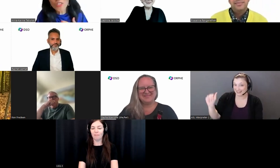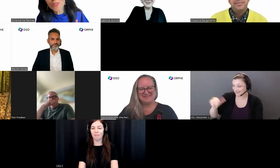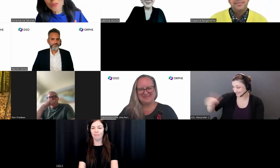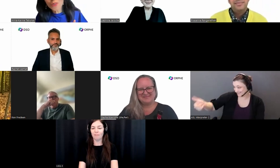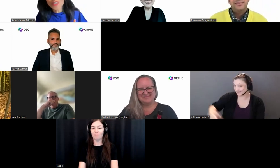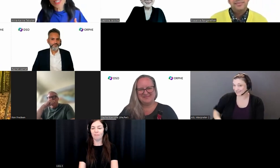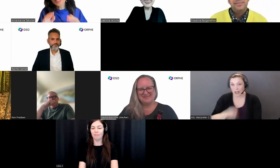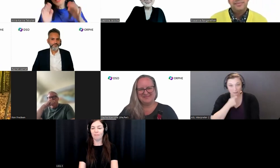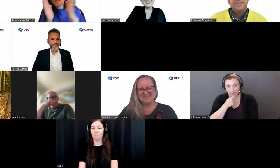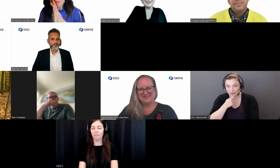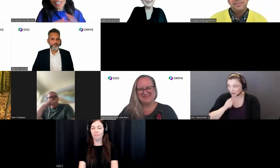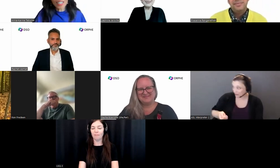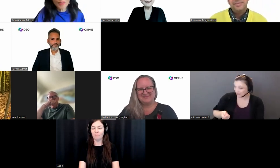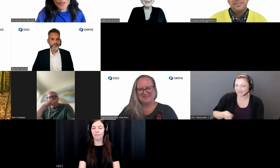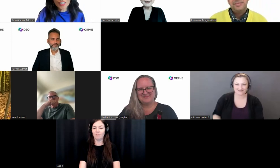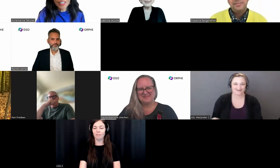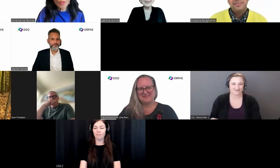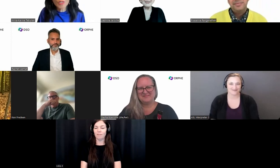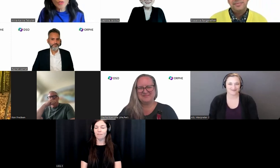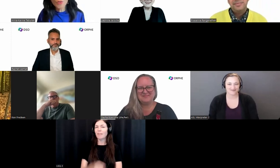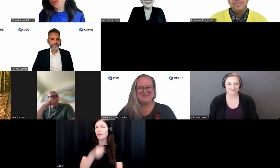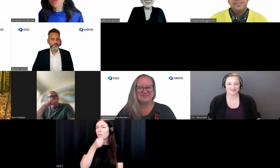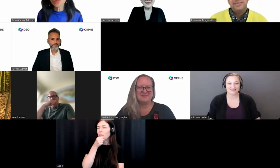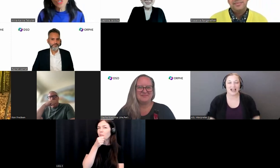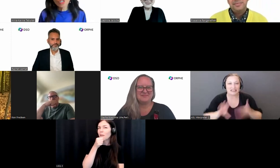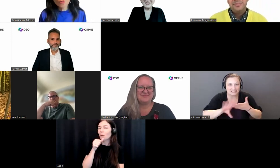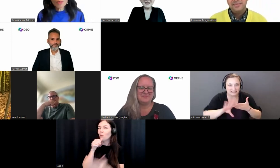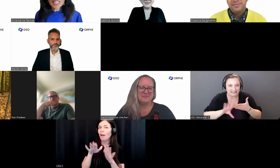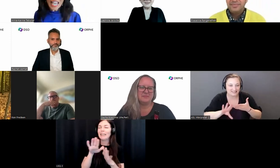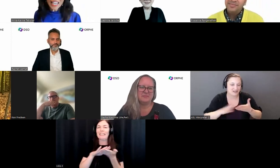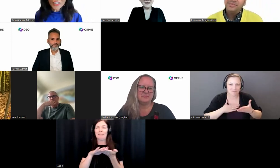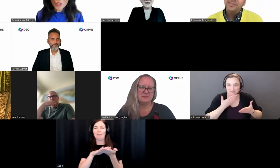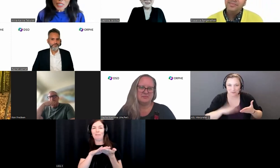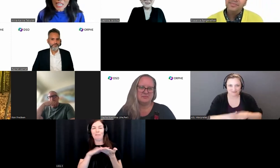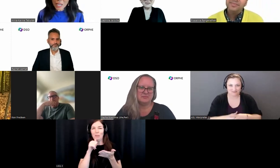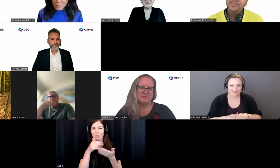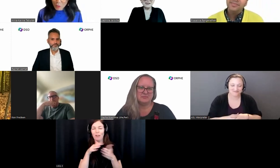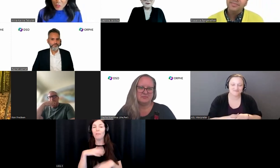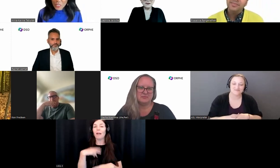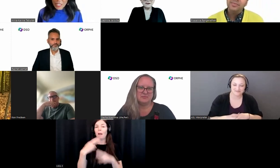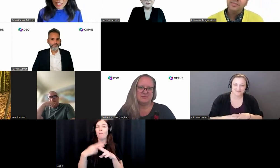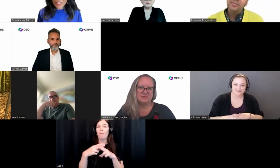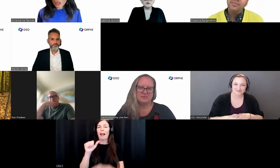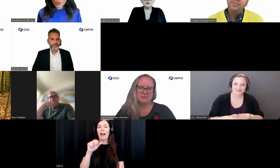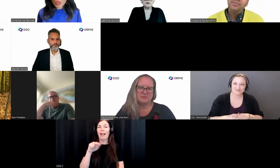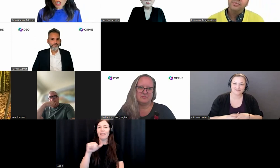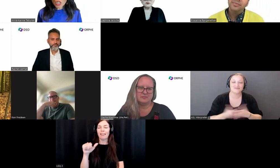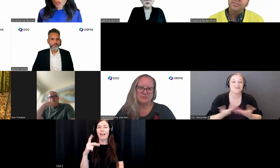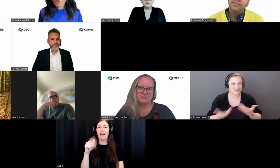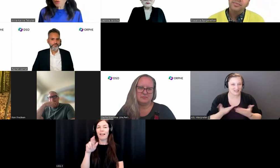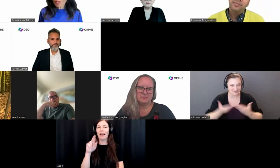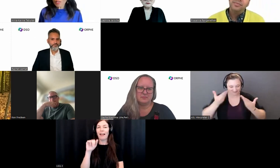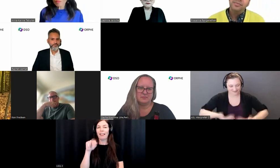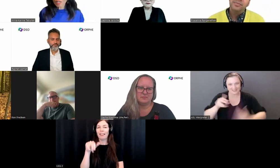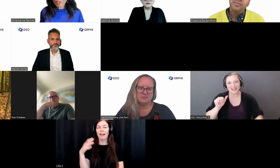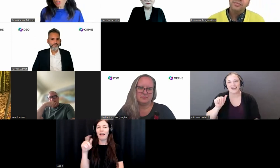Ah, je m'excuse. My bad. I'm sorry. Je m'excuse tout le monde. I'm sorry, everyone. My name is Anna-Karinna